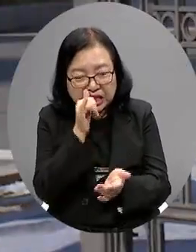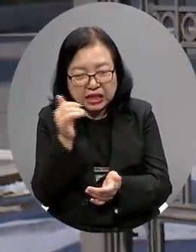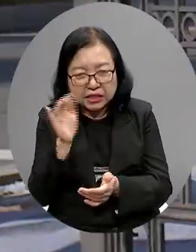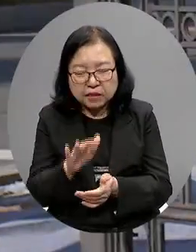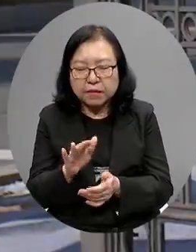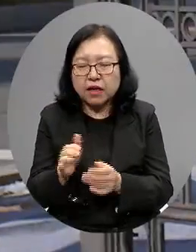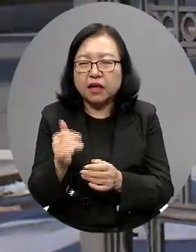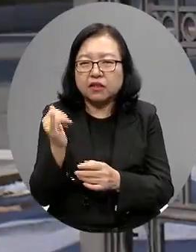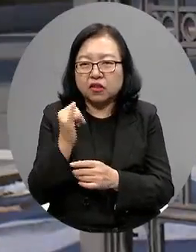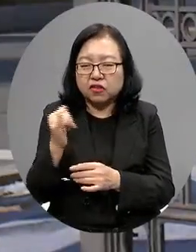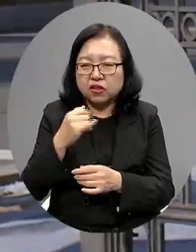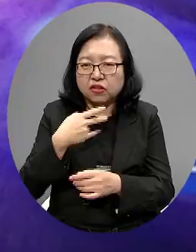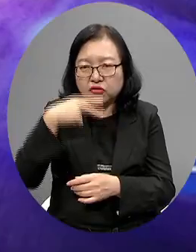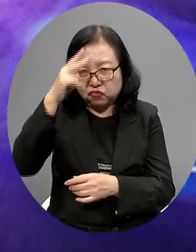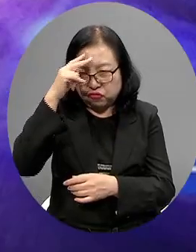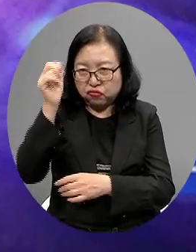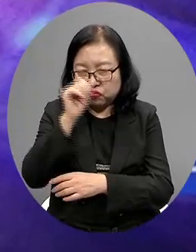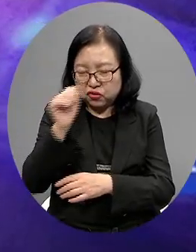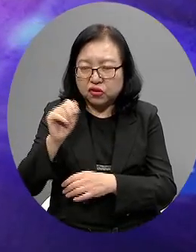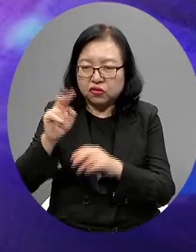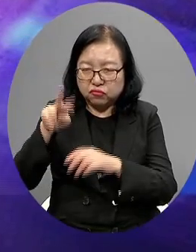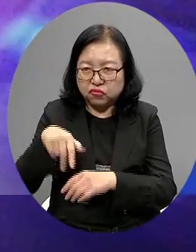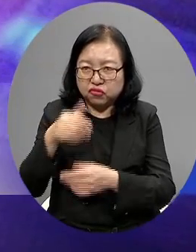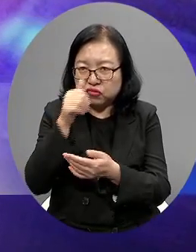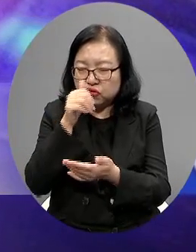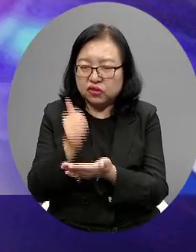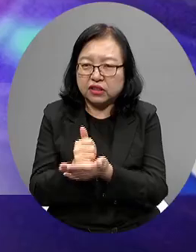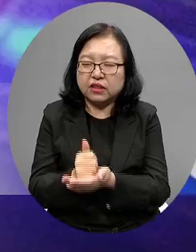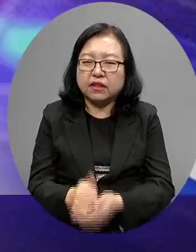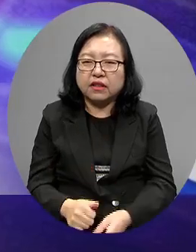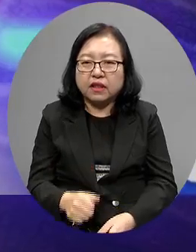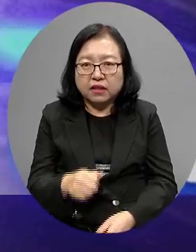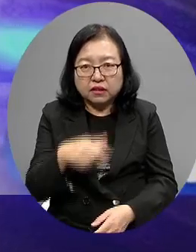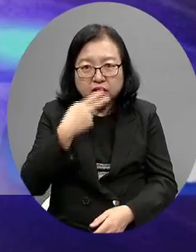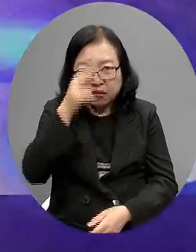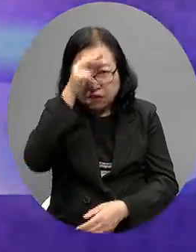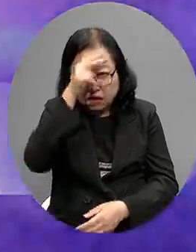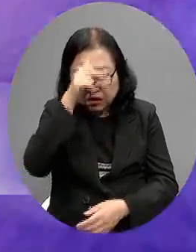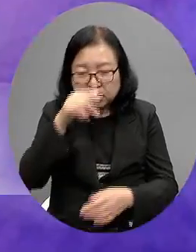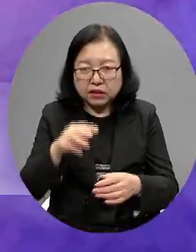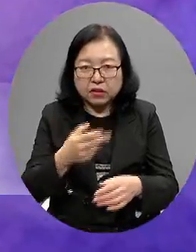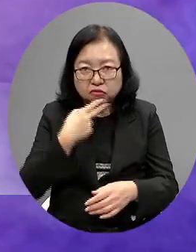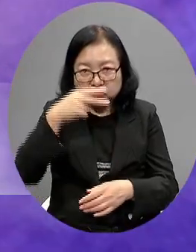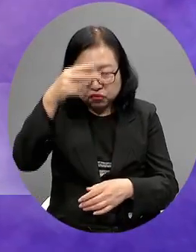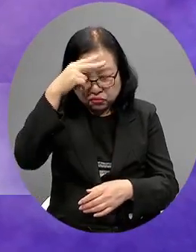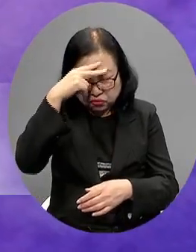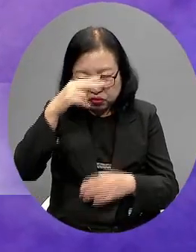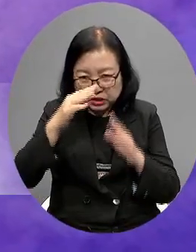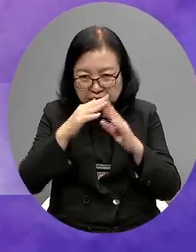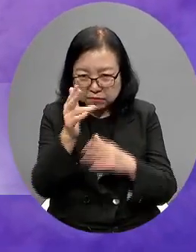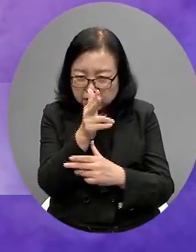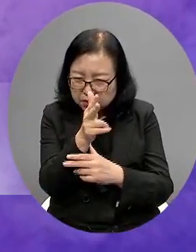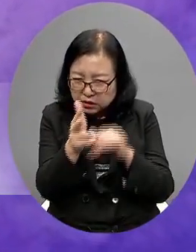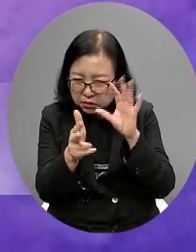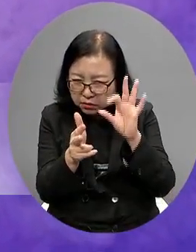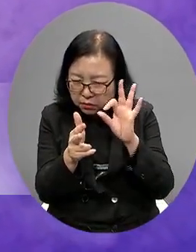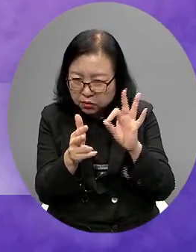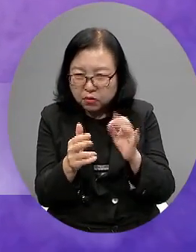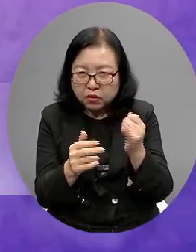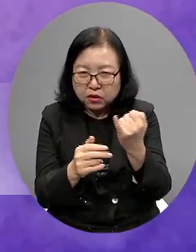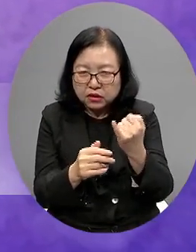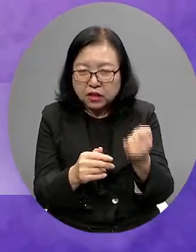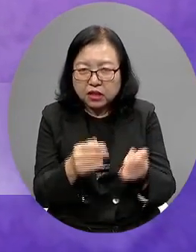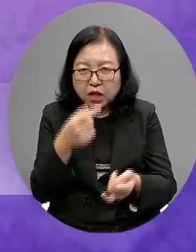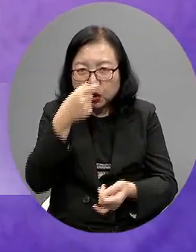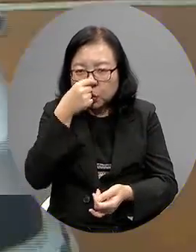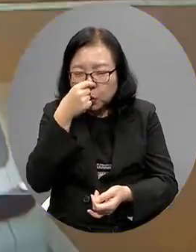무죄를 선고했습니다 경찰은 당시 술집 CCTV 분석해 여성이 소주 12잔을 마신 뒤 면허 취소